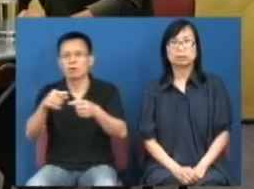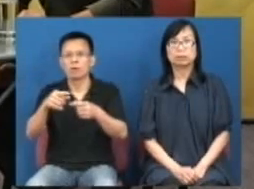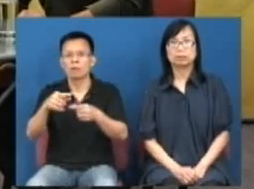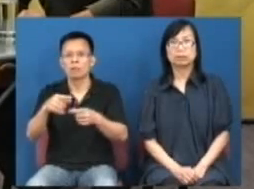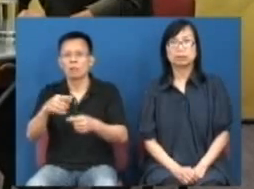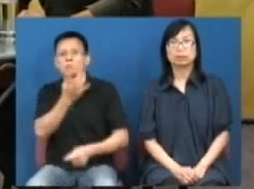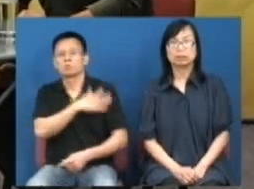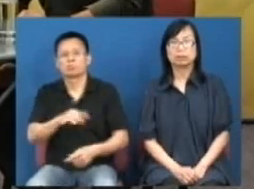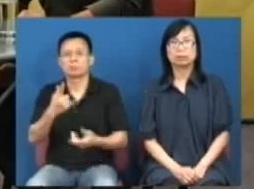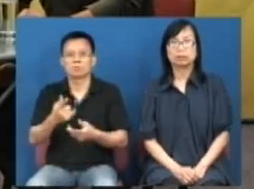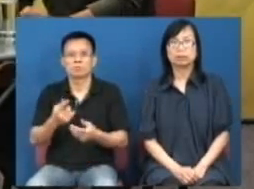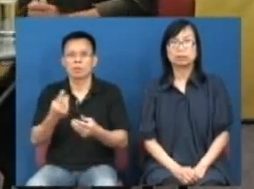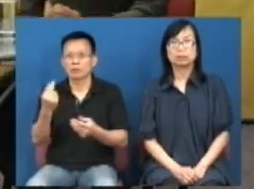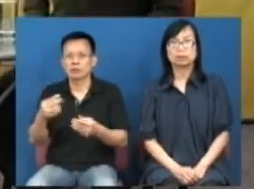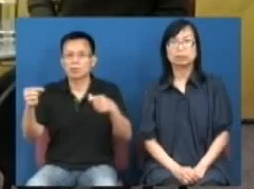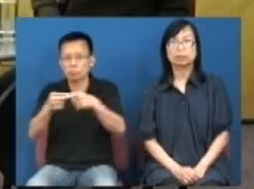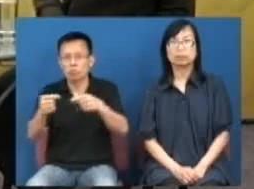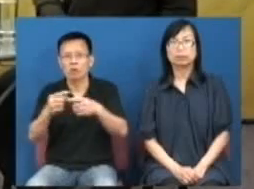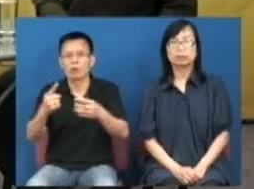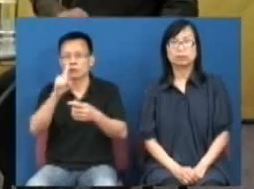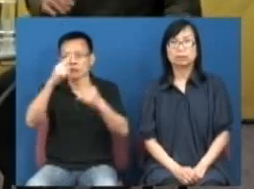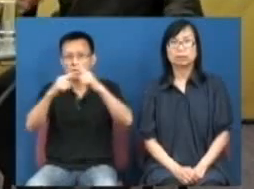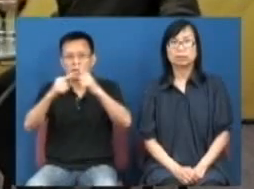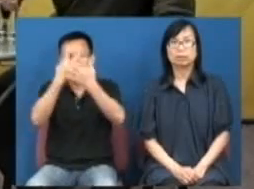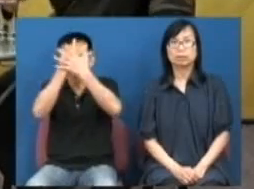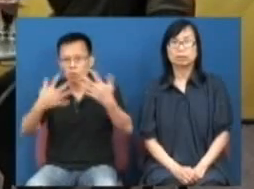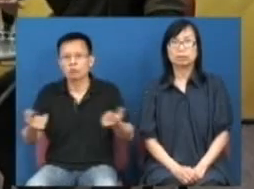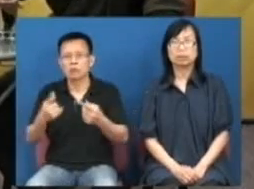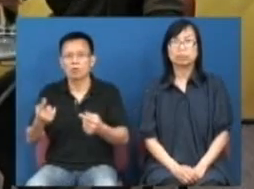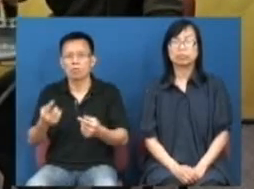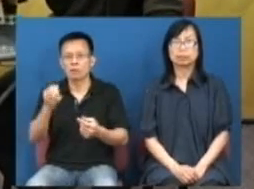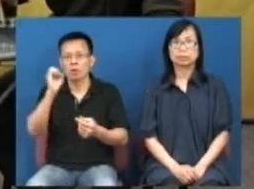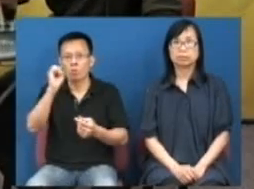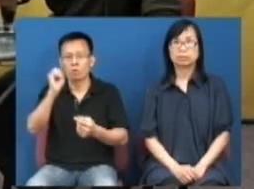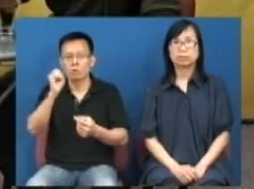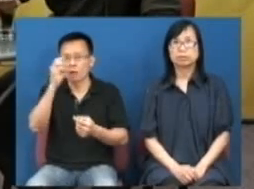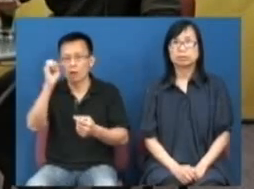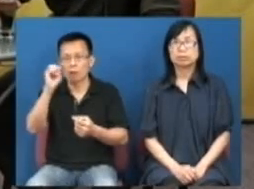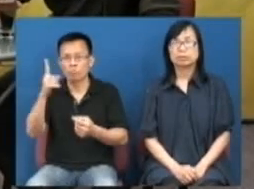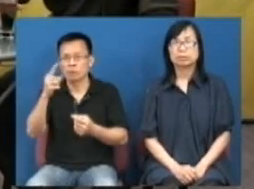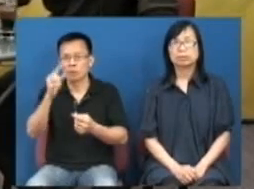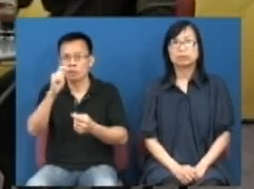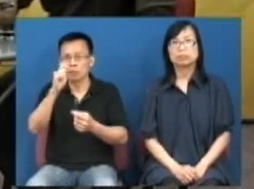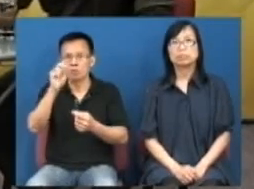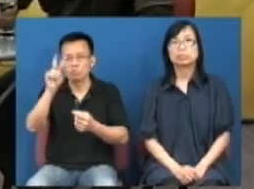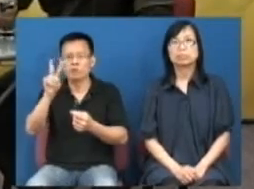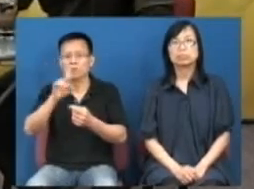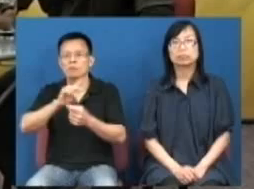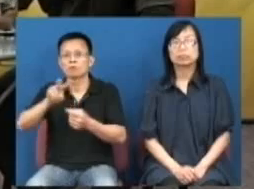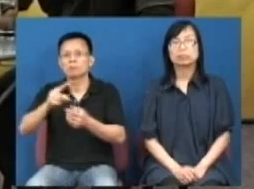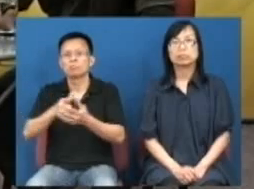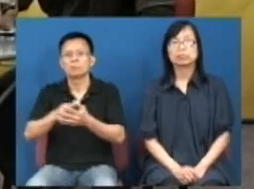人網又好、青台又好。Our TV 又好類似我哋咁嘅媒體嘅個廣播，10.05就係咧，要大家留意咩啊？佢話